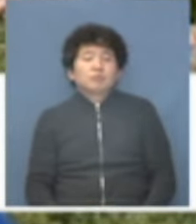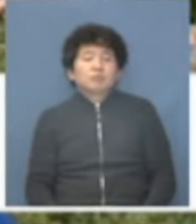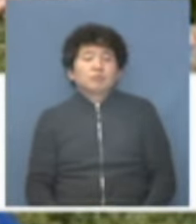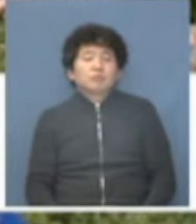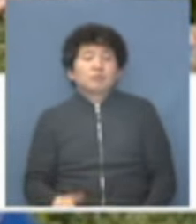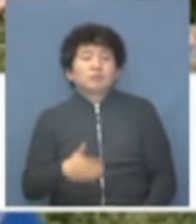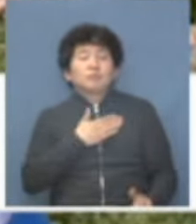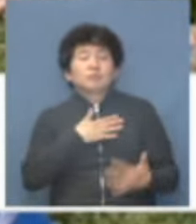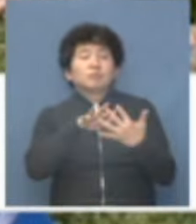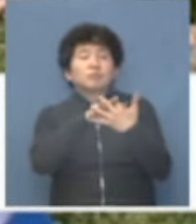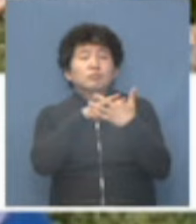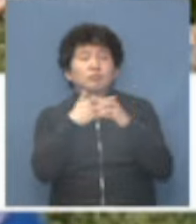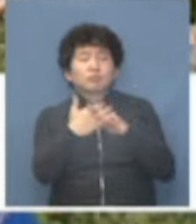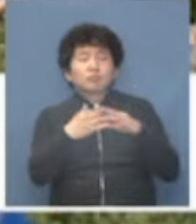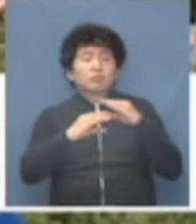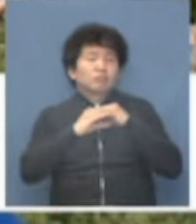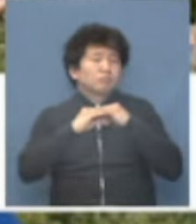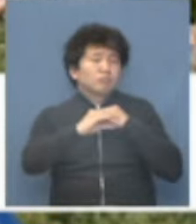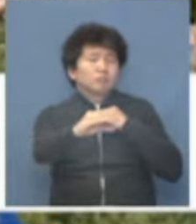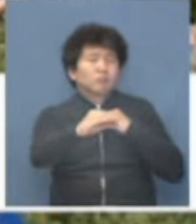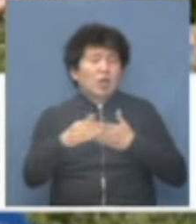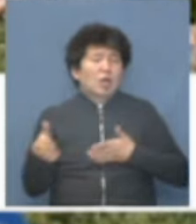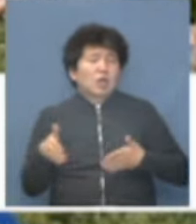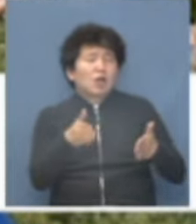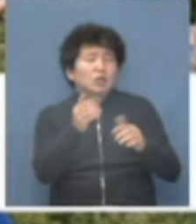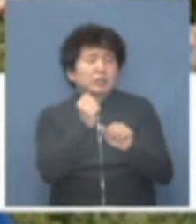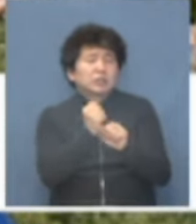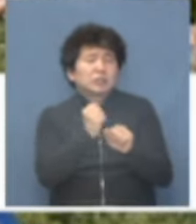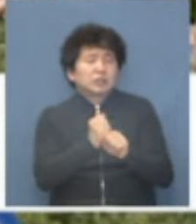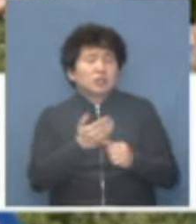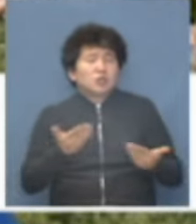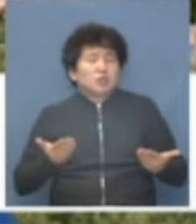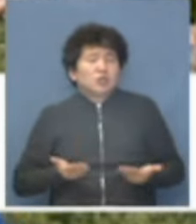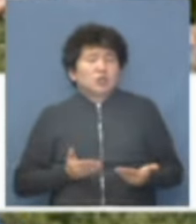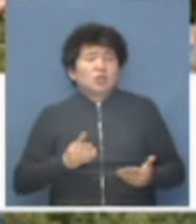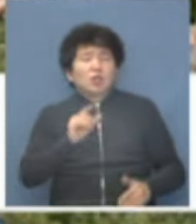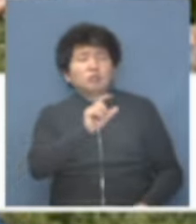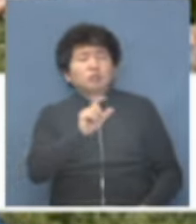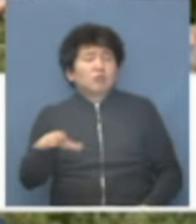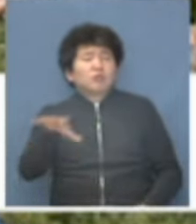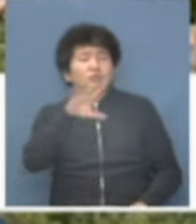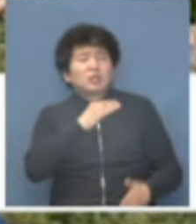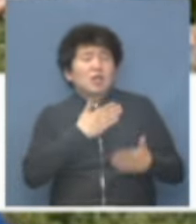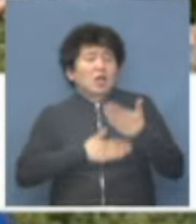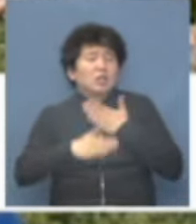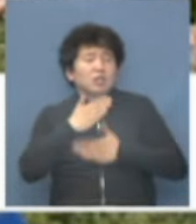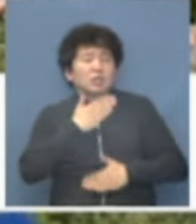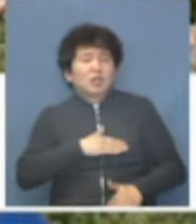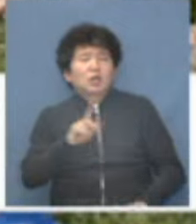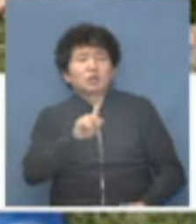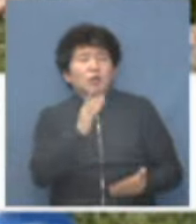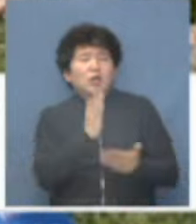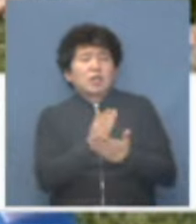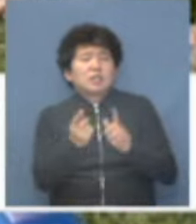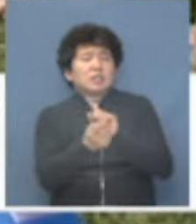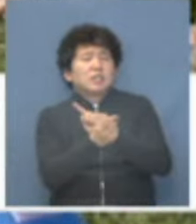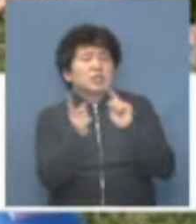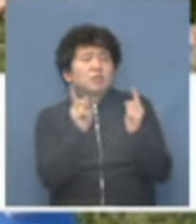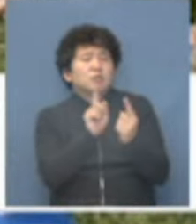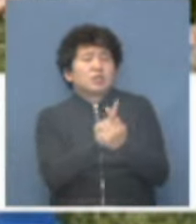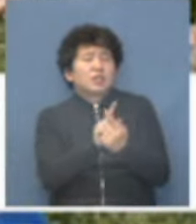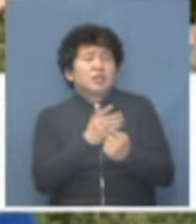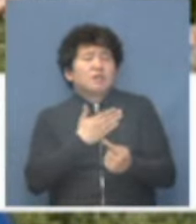В нашем селе асфальтируют улицы. Жители очень рады и благодарны, что происходят такие позитивные изменения в нашем селе.